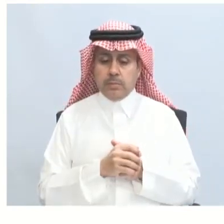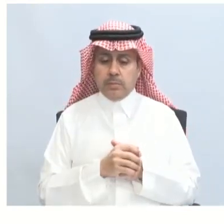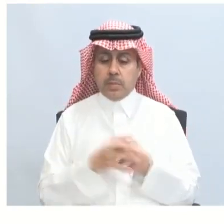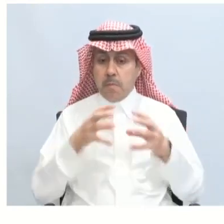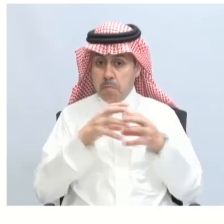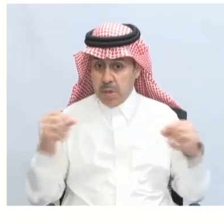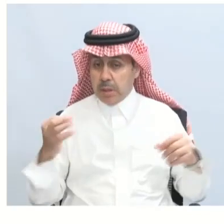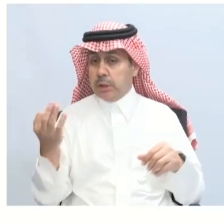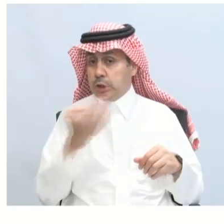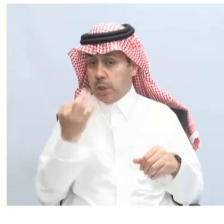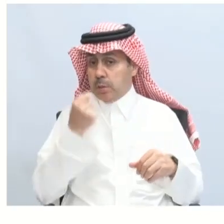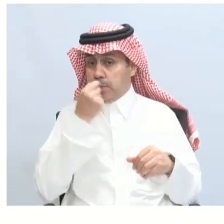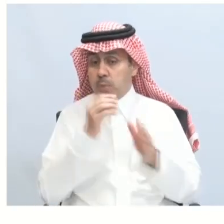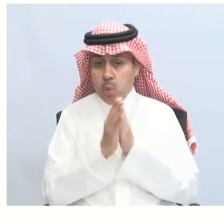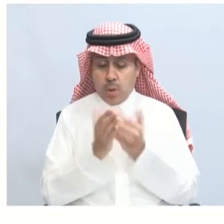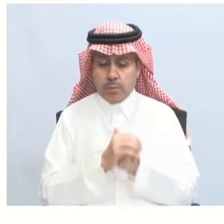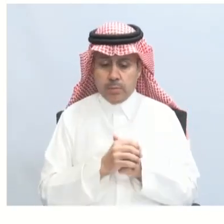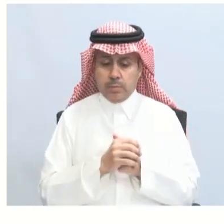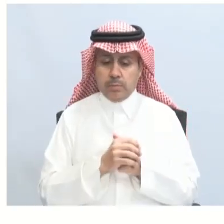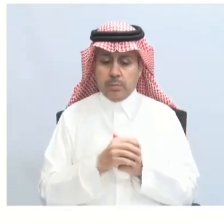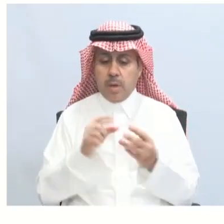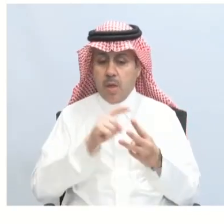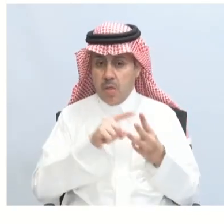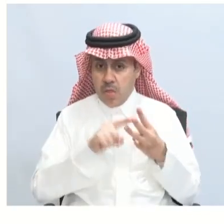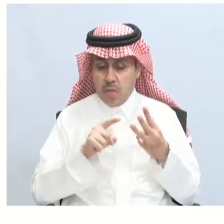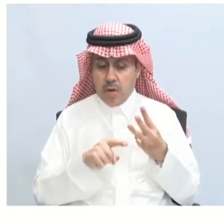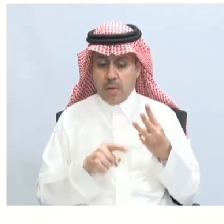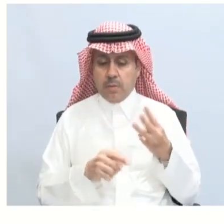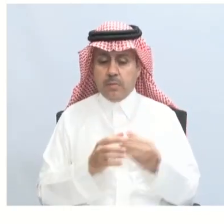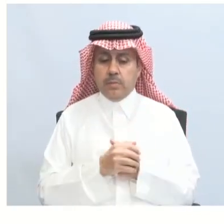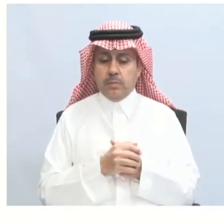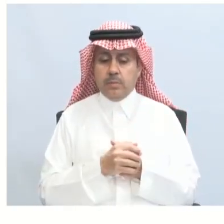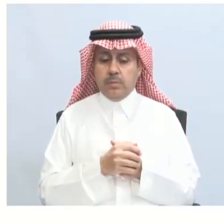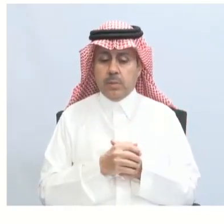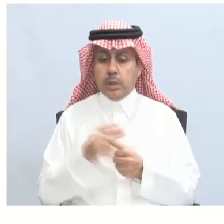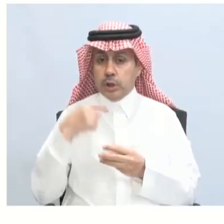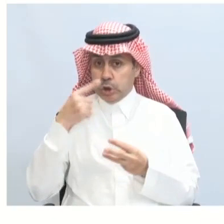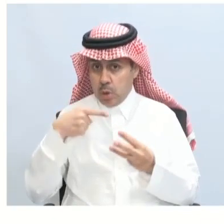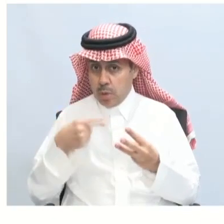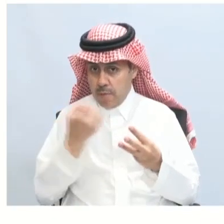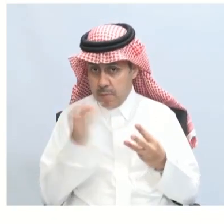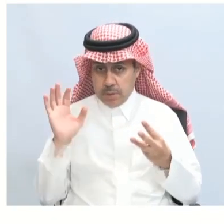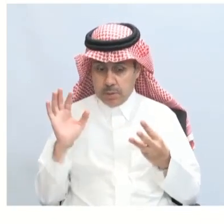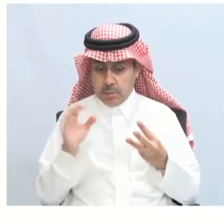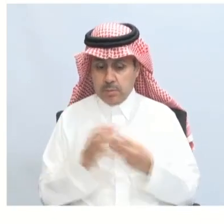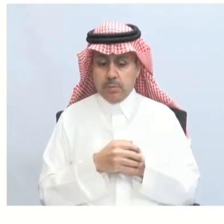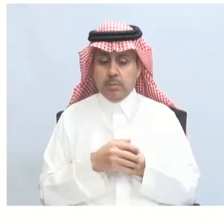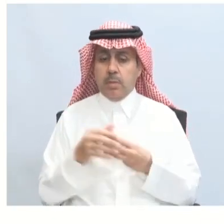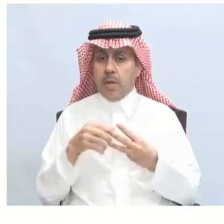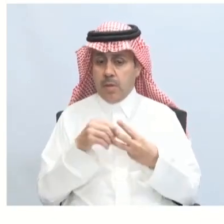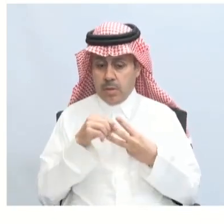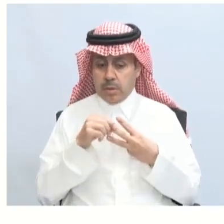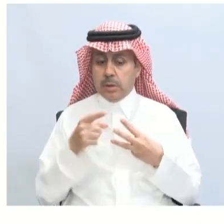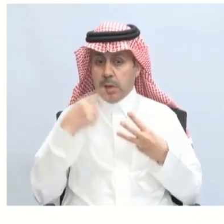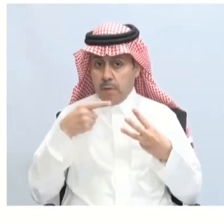معنى تلاوه القران ما معنى تلاوه القران الخيار الاول تلاوه الفاظ القران فقط الخيار الثاني